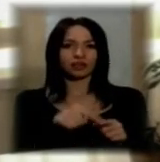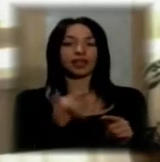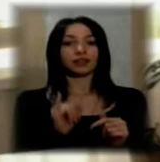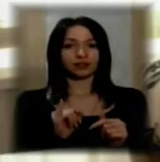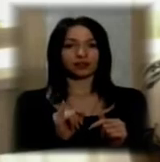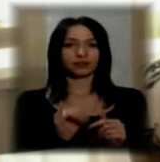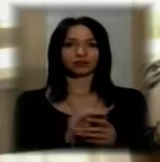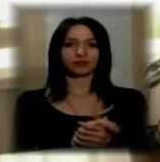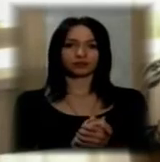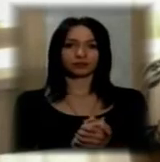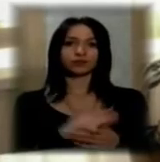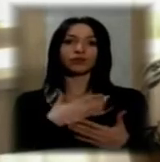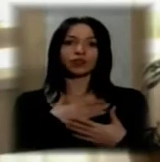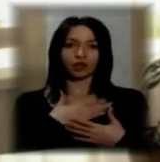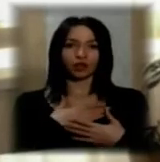наше